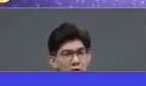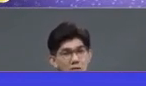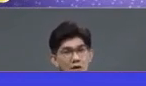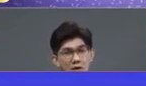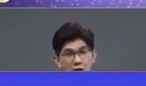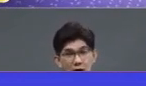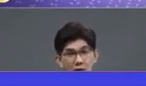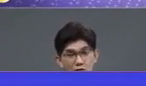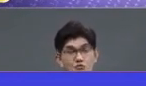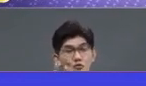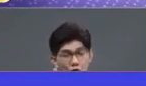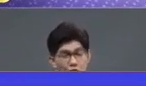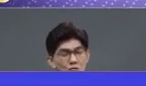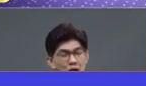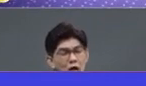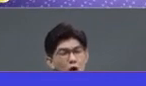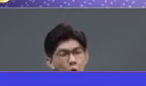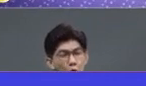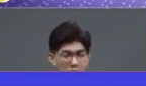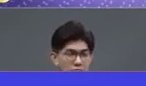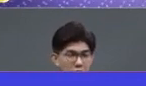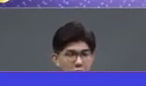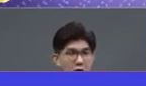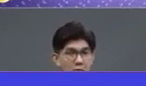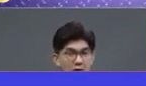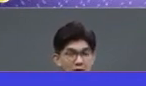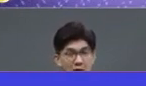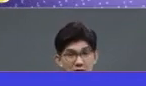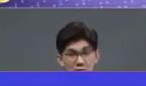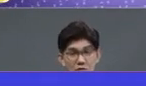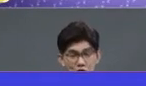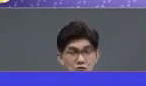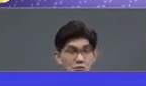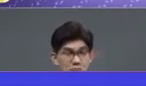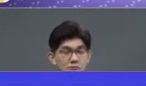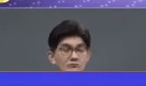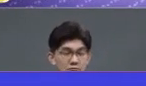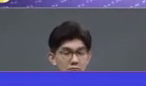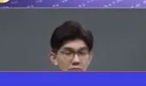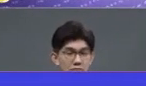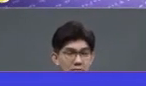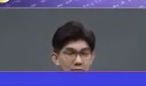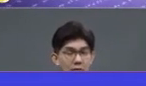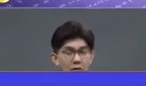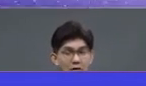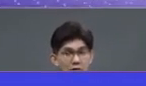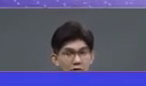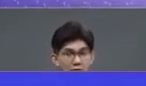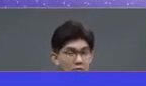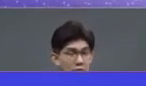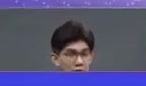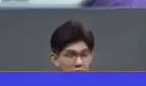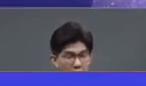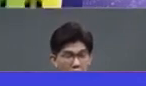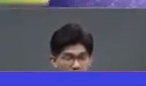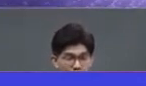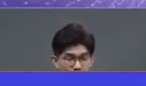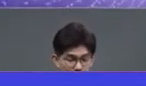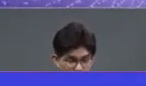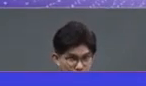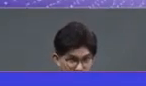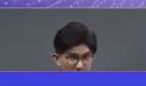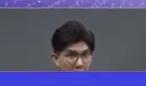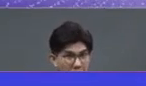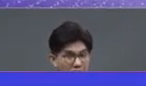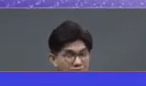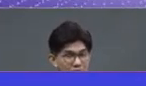75.3เนะครับโดยนายกรัฐมนตรีก็ขอบคุณความคิดเห็นของพี่น้องประชาชนทุกคนนะครับที่ติด